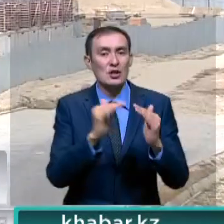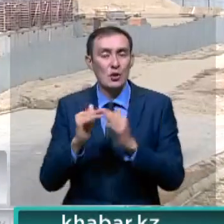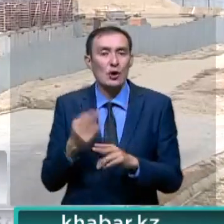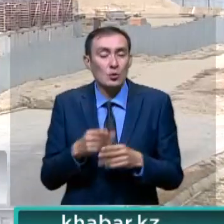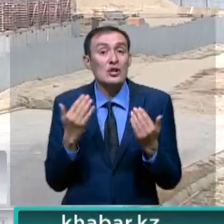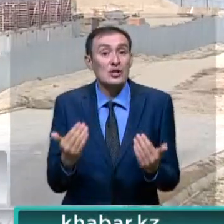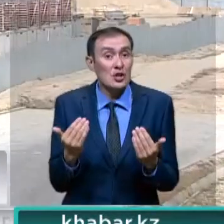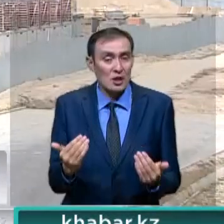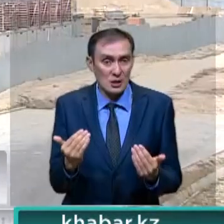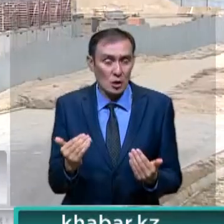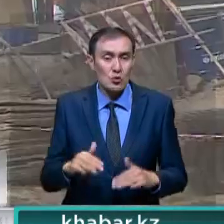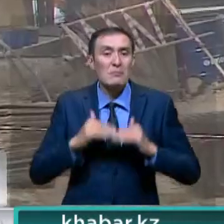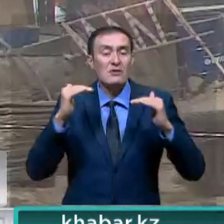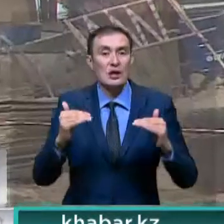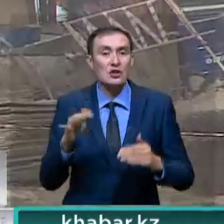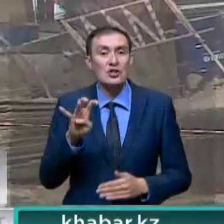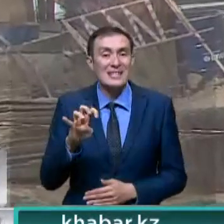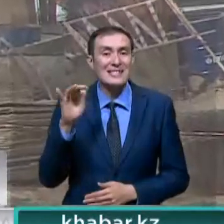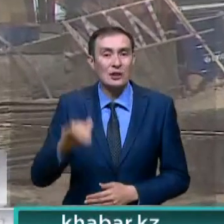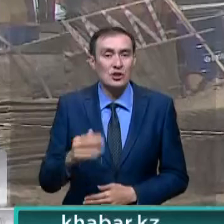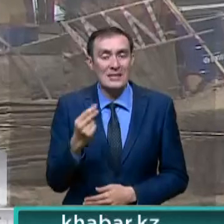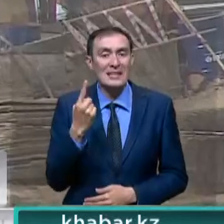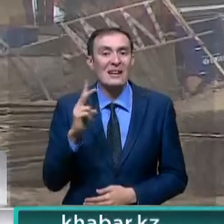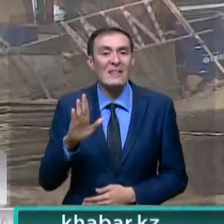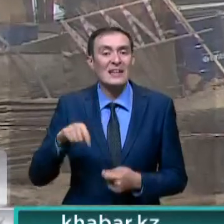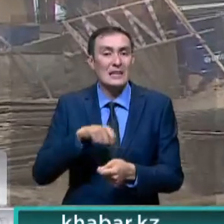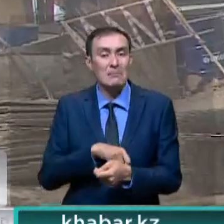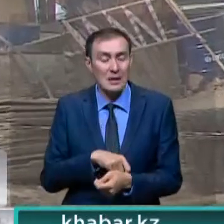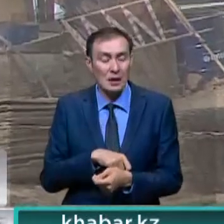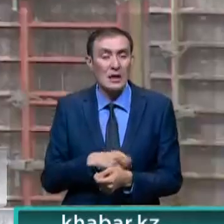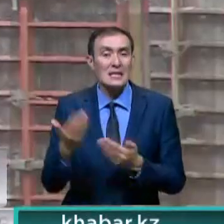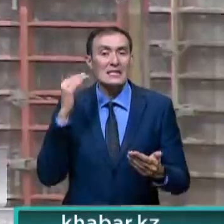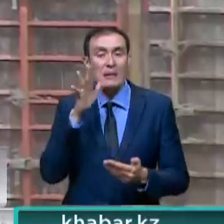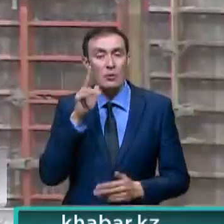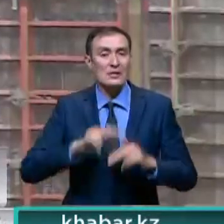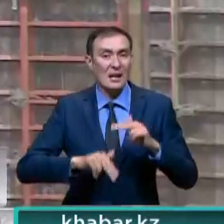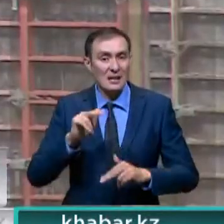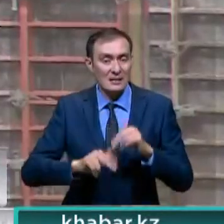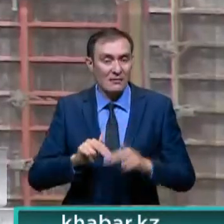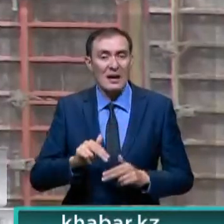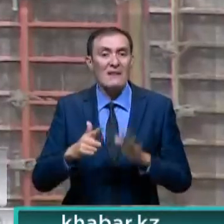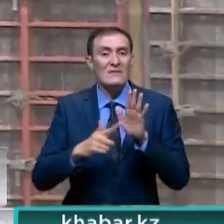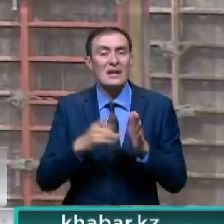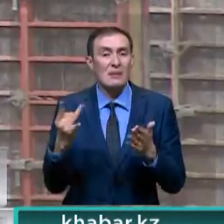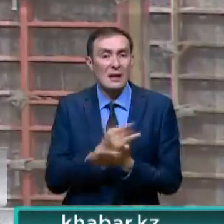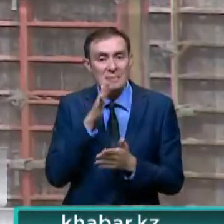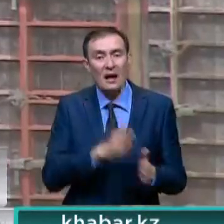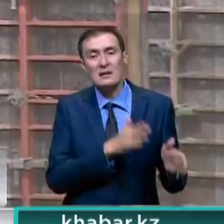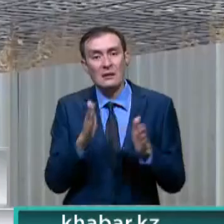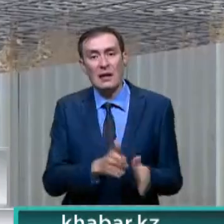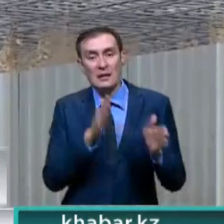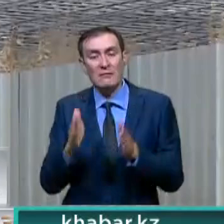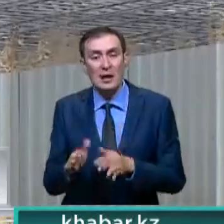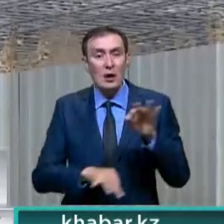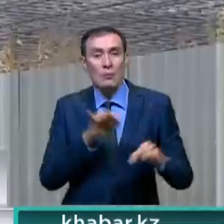которые сегодня уже превышают 400 тысяч тенге за квадратный метр. С тех пор строительство 7 раз откладывали. Проект